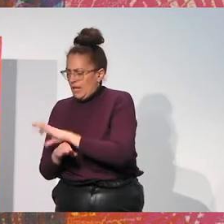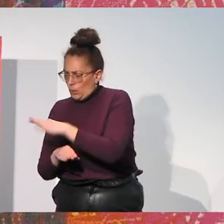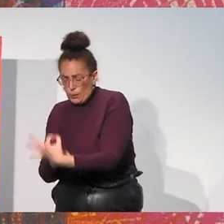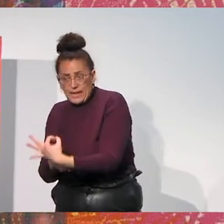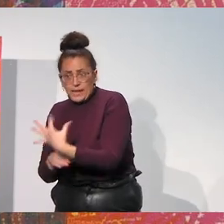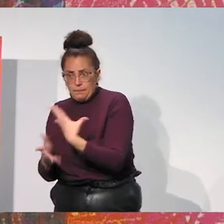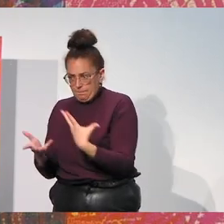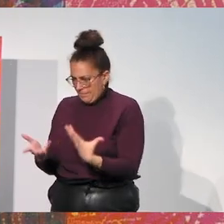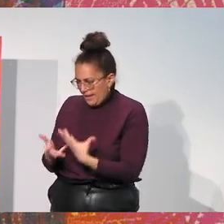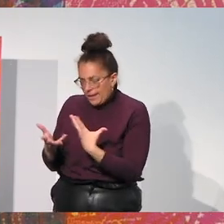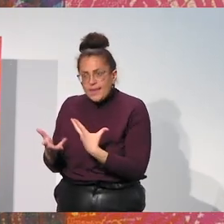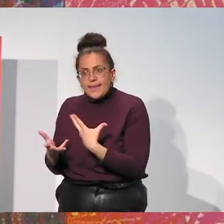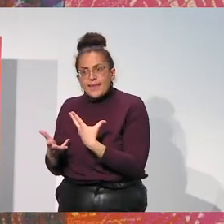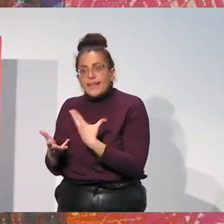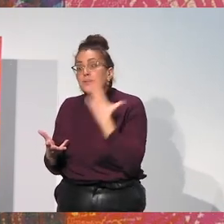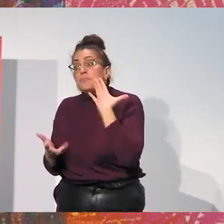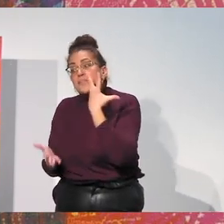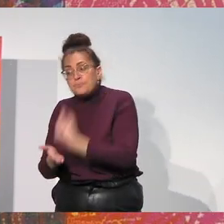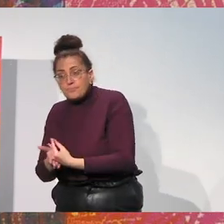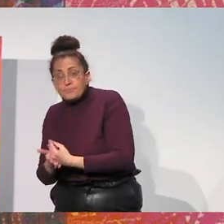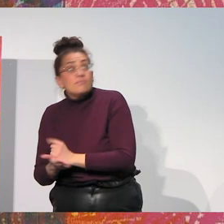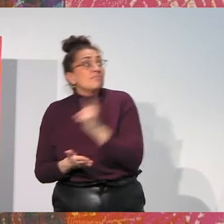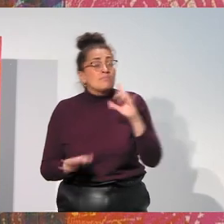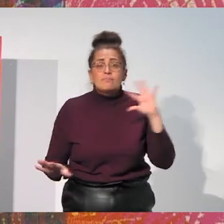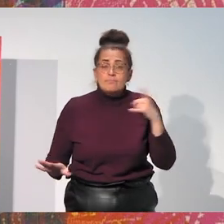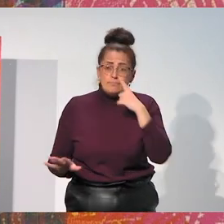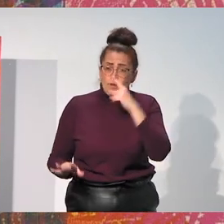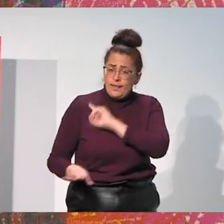ce fantasme d'avoir une énergie illimitée